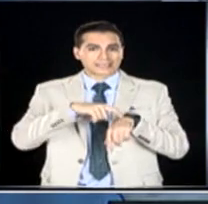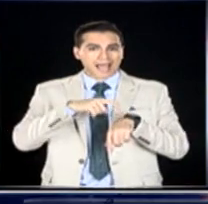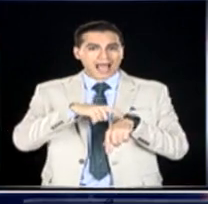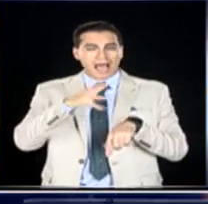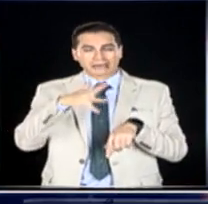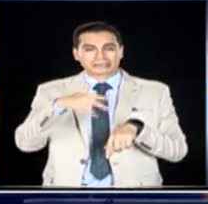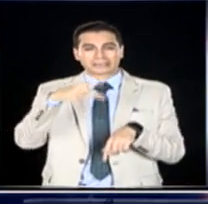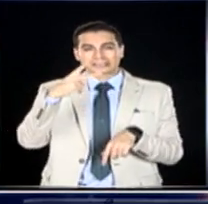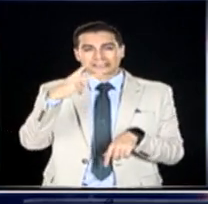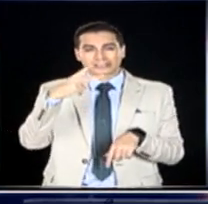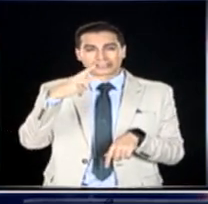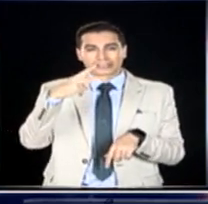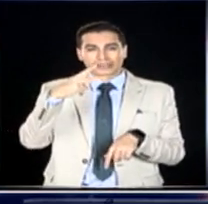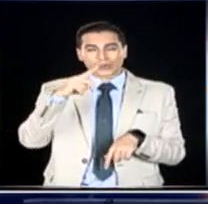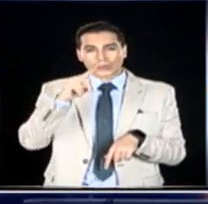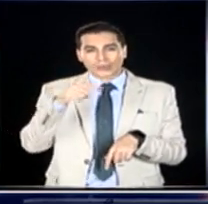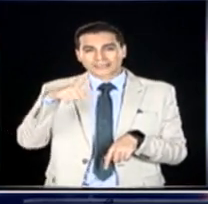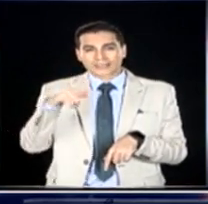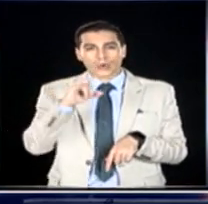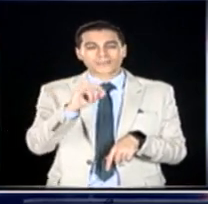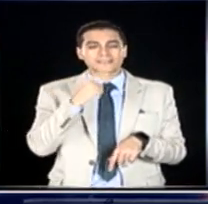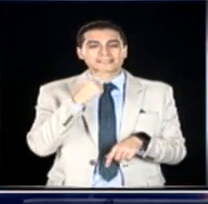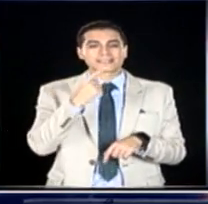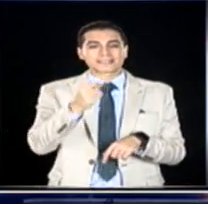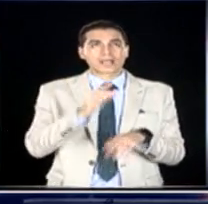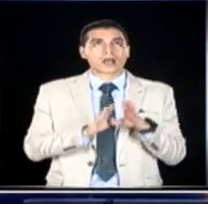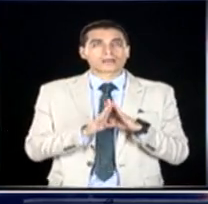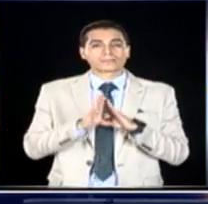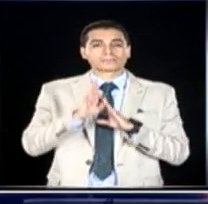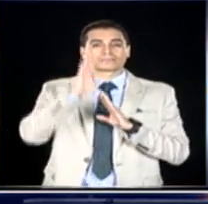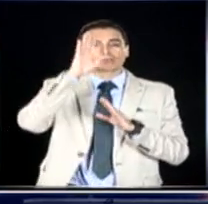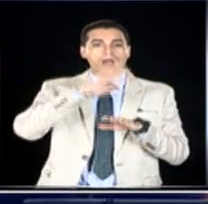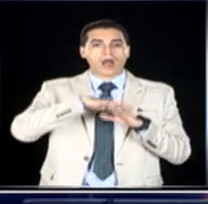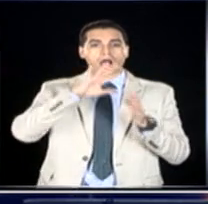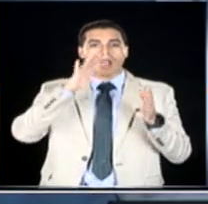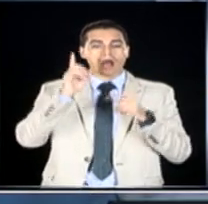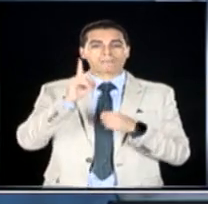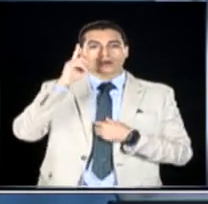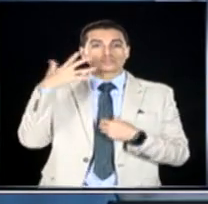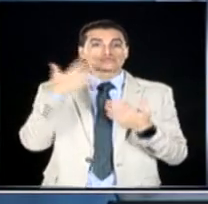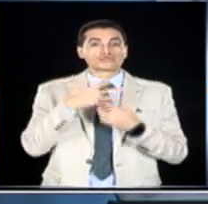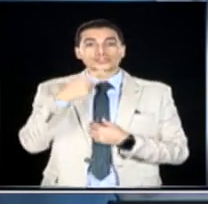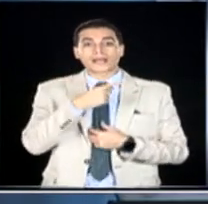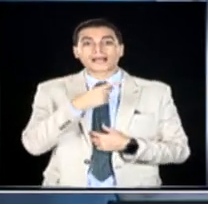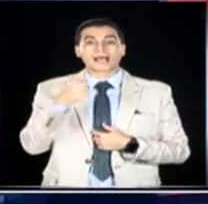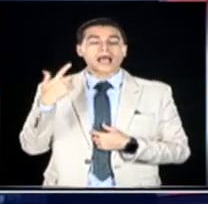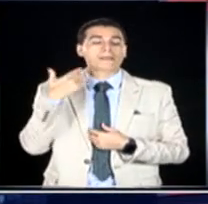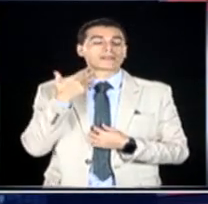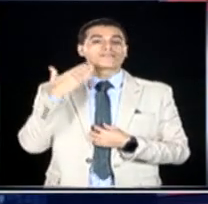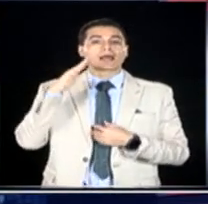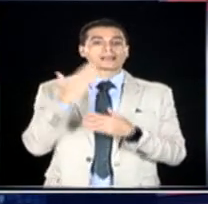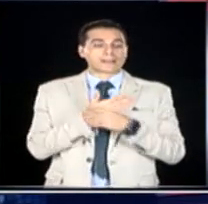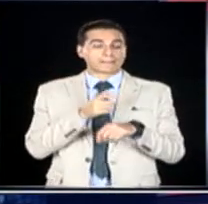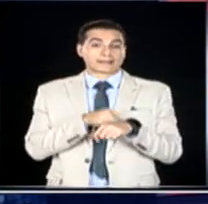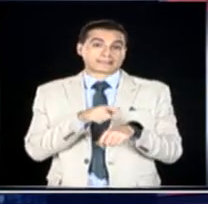دقيقة بتوقيت جرينتش وقت ما هبطوا على القمر. طبعا الشركة دي بتفتخر، ده